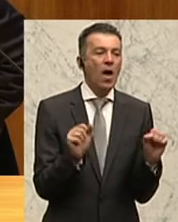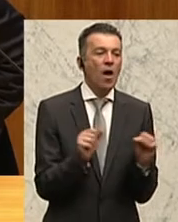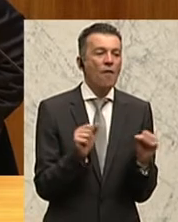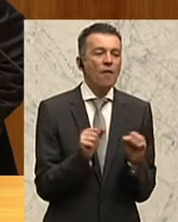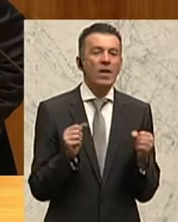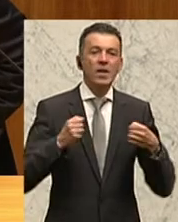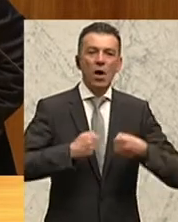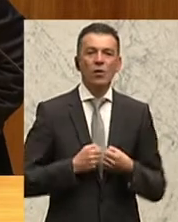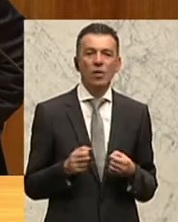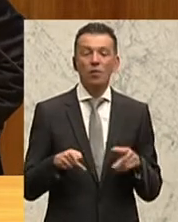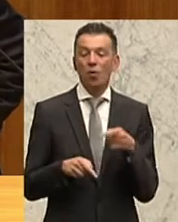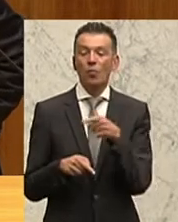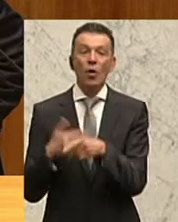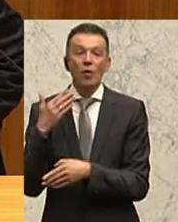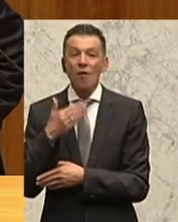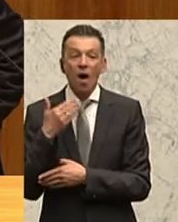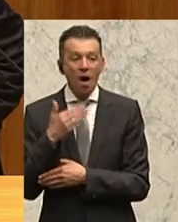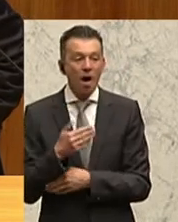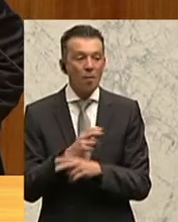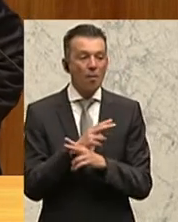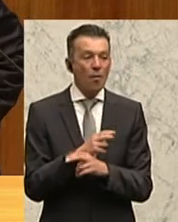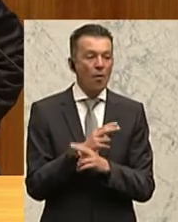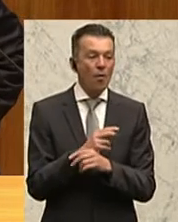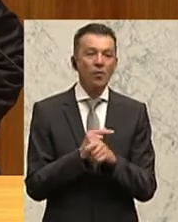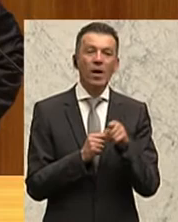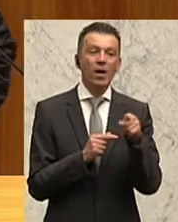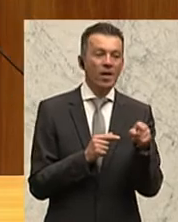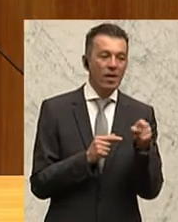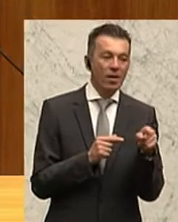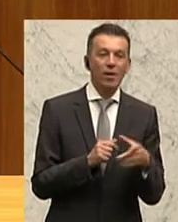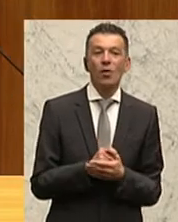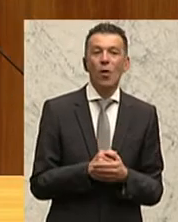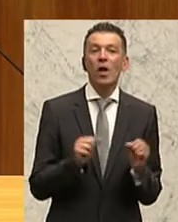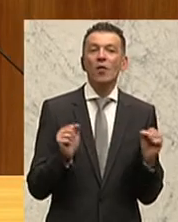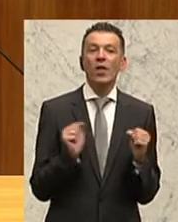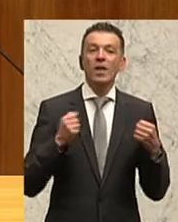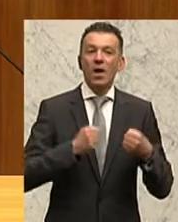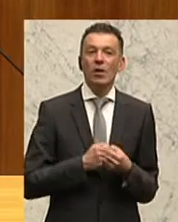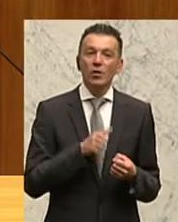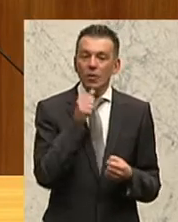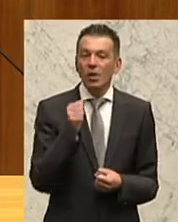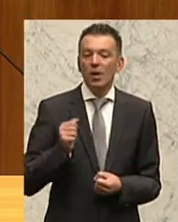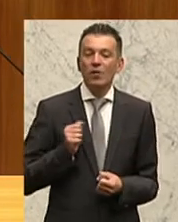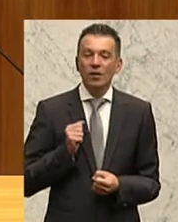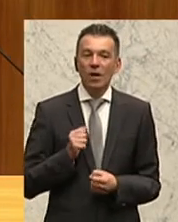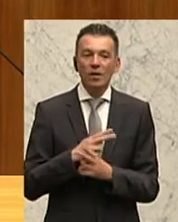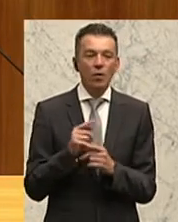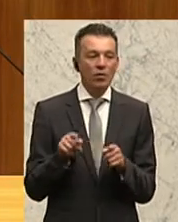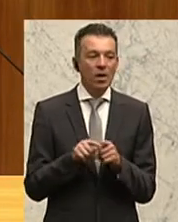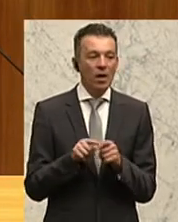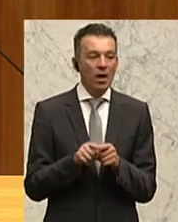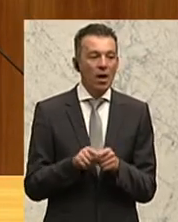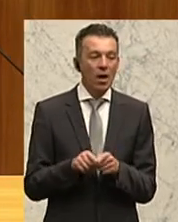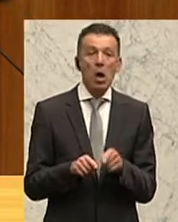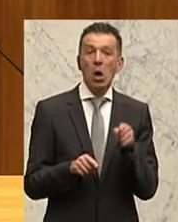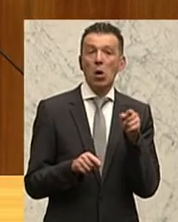Nicht? Also die Österreicher lassen die Winterausrüstung dort und nicht die Soldaten. Und die Österreicher hätten auch in diesen Gebieten dort eine Gebirgserfahrung, die notwendig